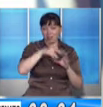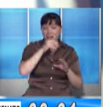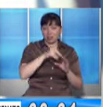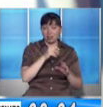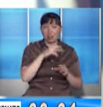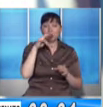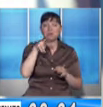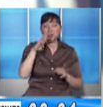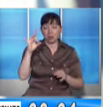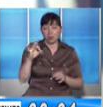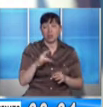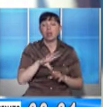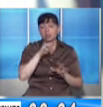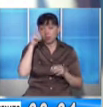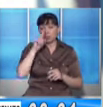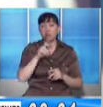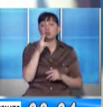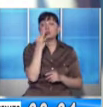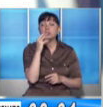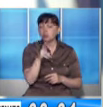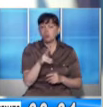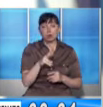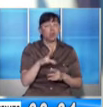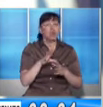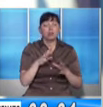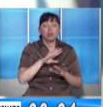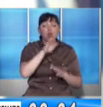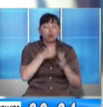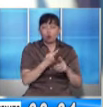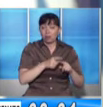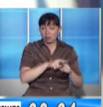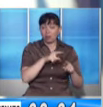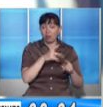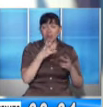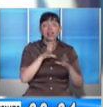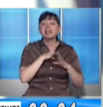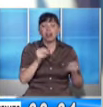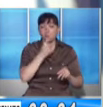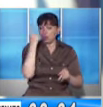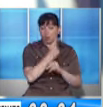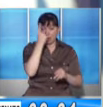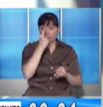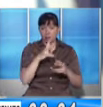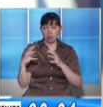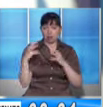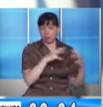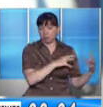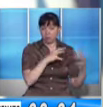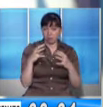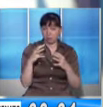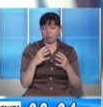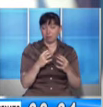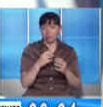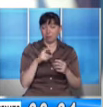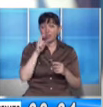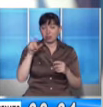Știm cu toții că până în acest moment Comisia Electorală Centrală nu a luat o decizie cu privire la interzicerea transportării